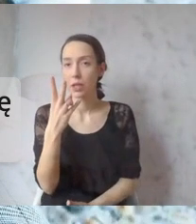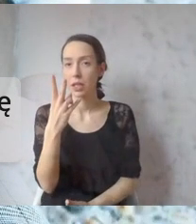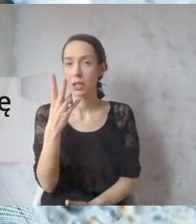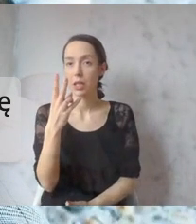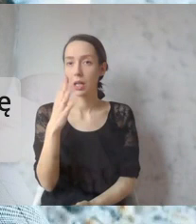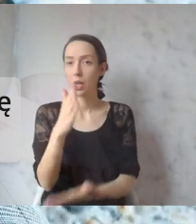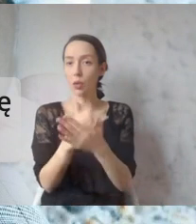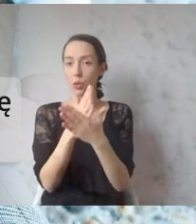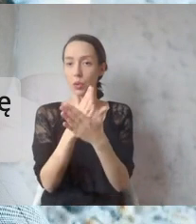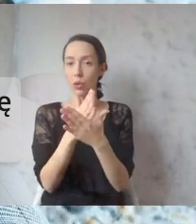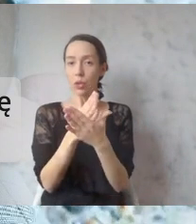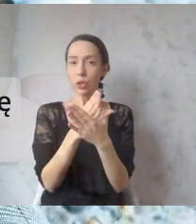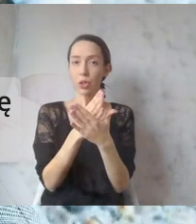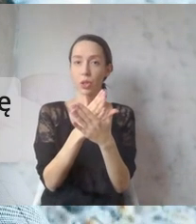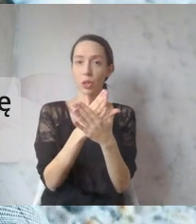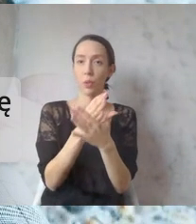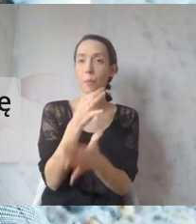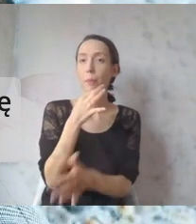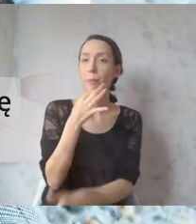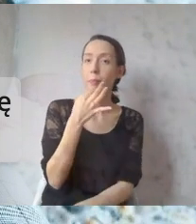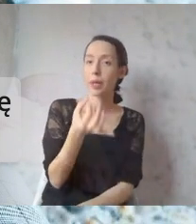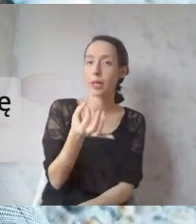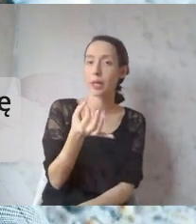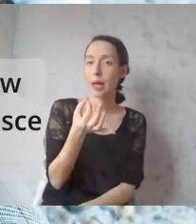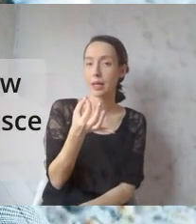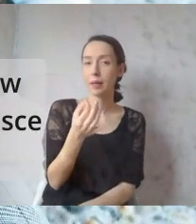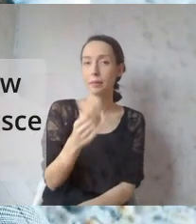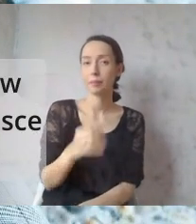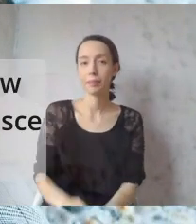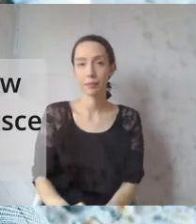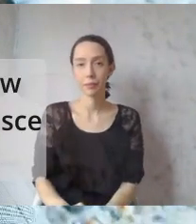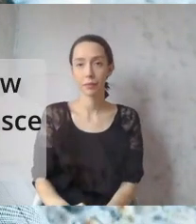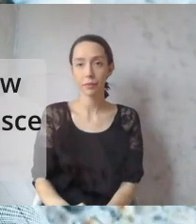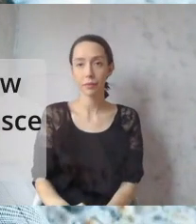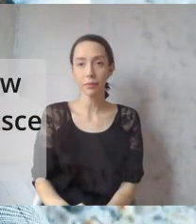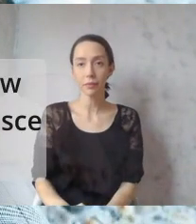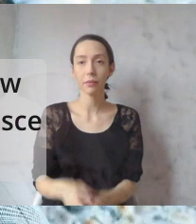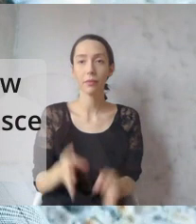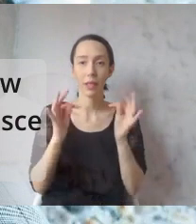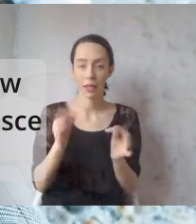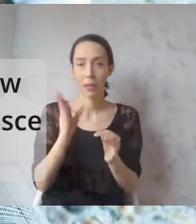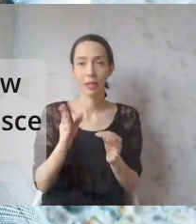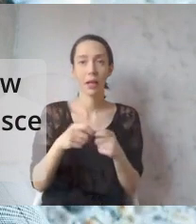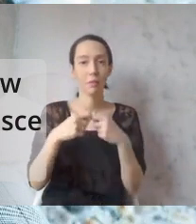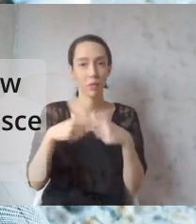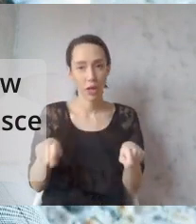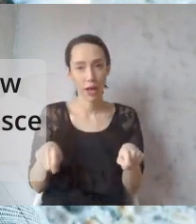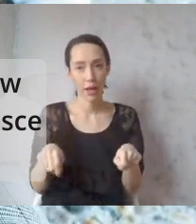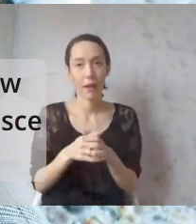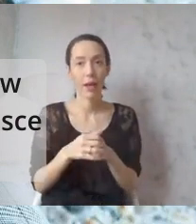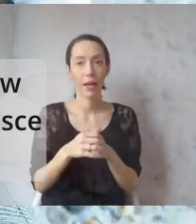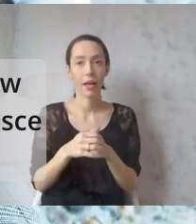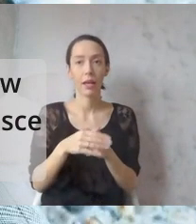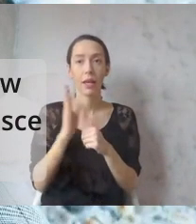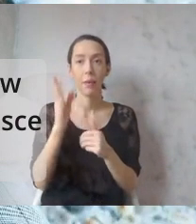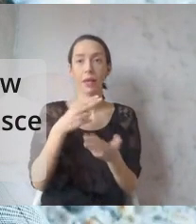się już pewne pytania na czacie i zrobimy sobie właśnie przerwę na te pytania i następnie w kolejnej